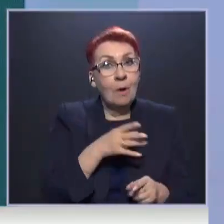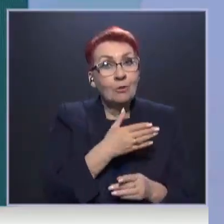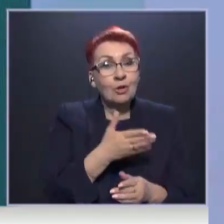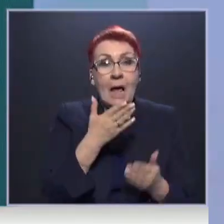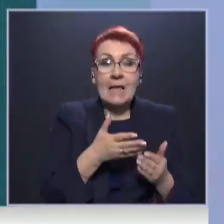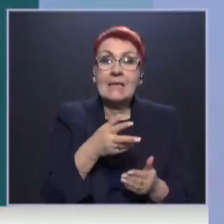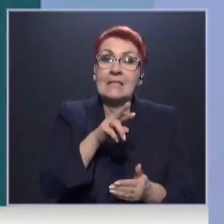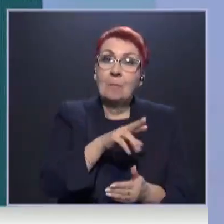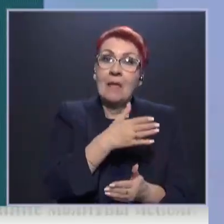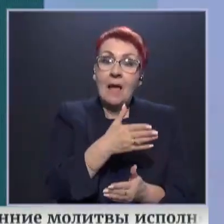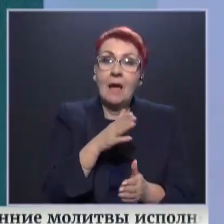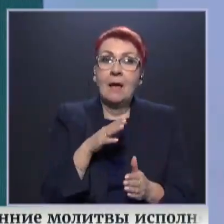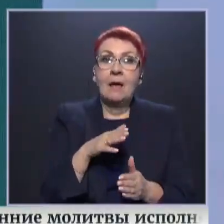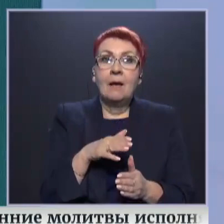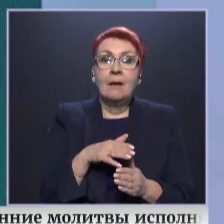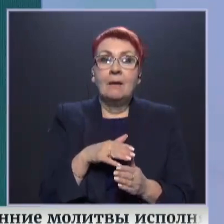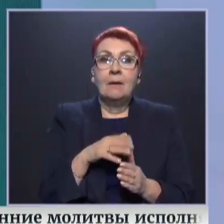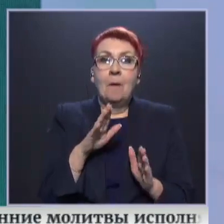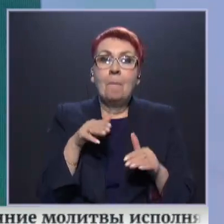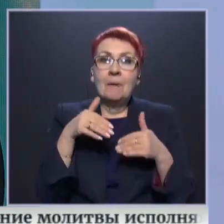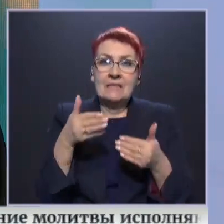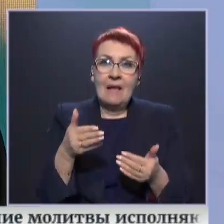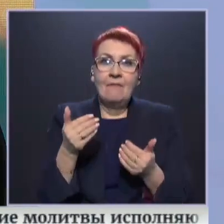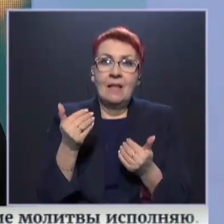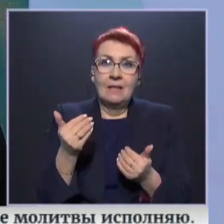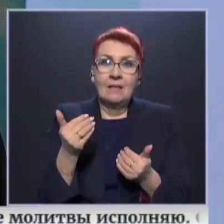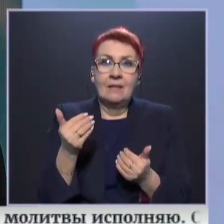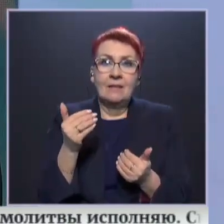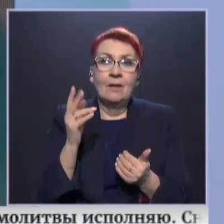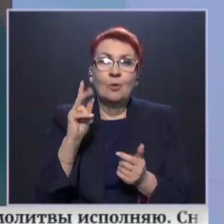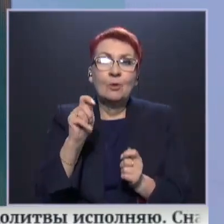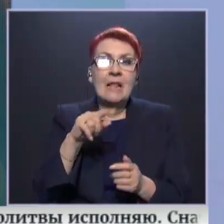бы... посоветовал съездить нашу Наташу.